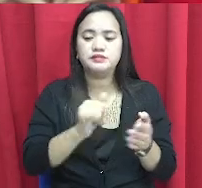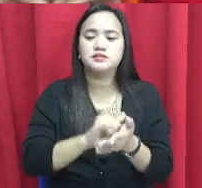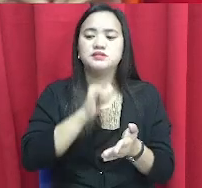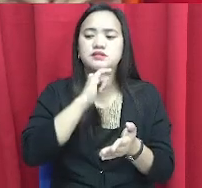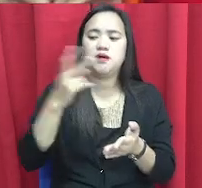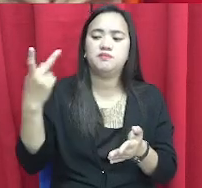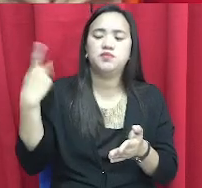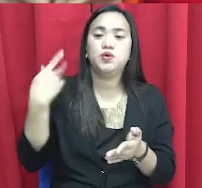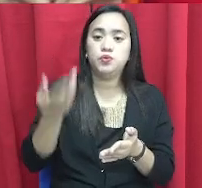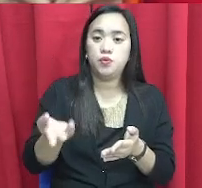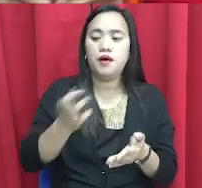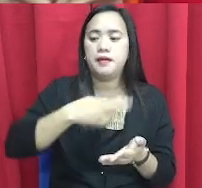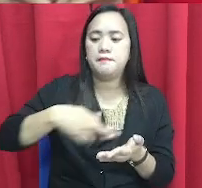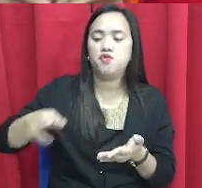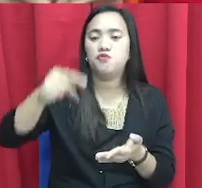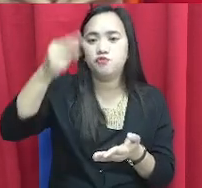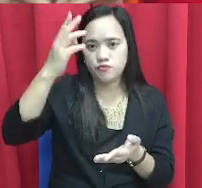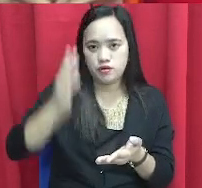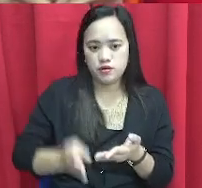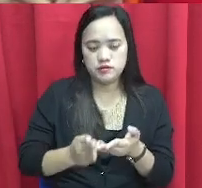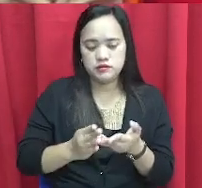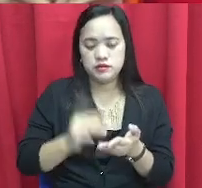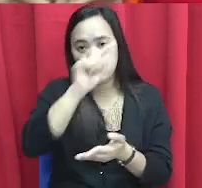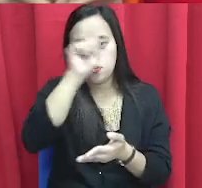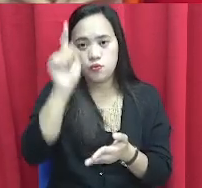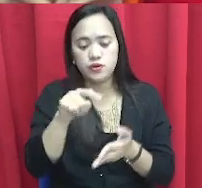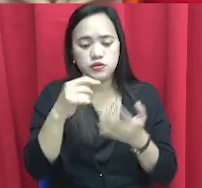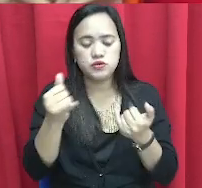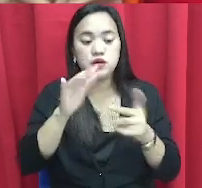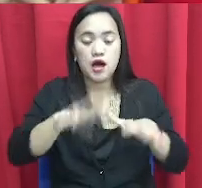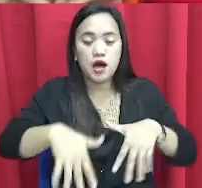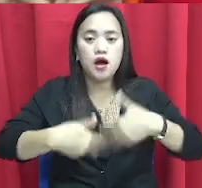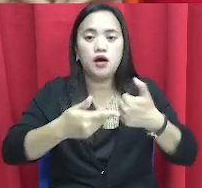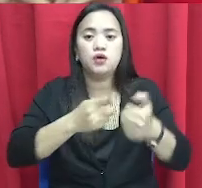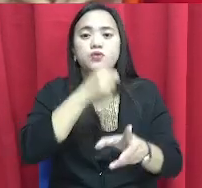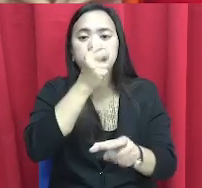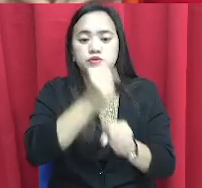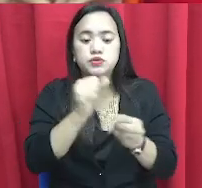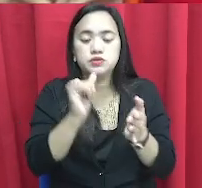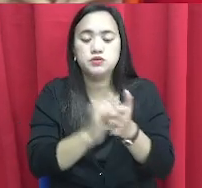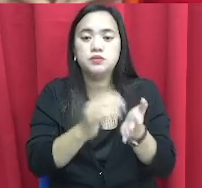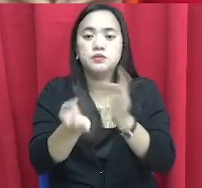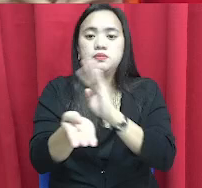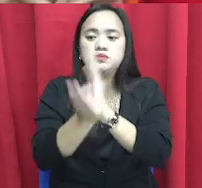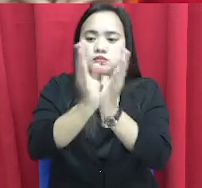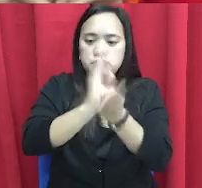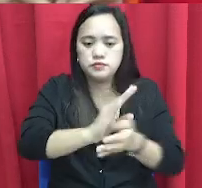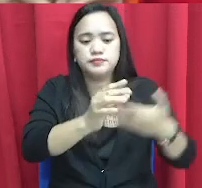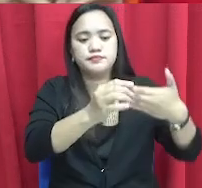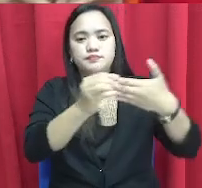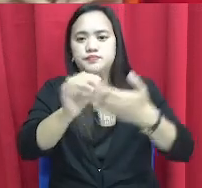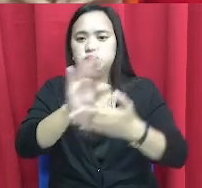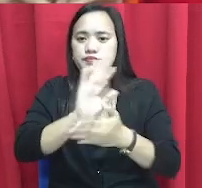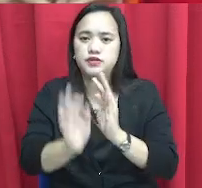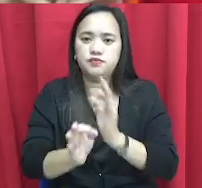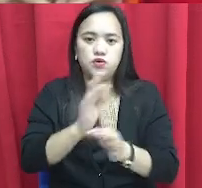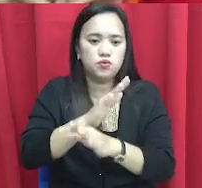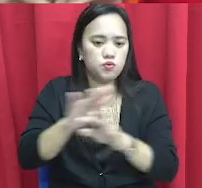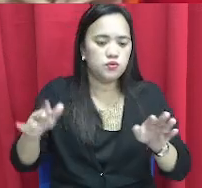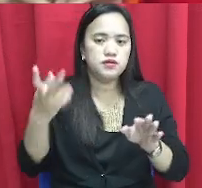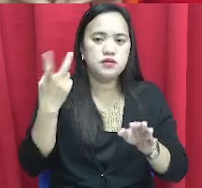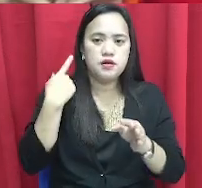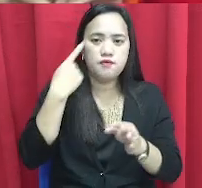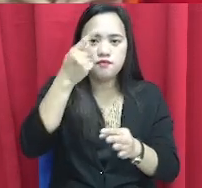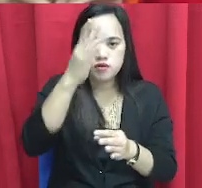Diyos ang tanong gaano ka sigurado na mailad mo ng maayos ang iyong family yamang hindi naman ikaw ang